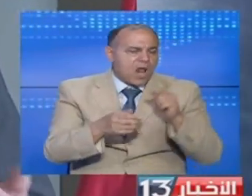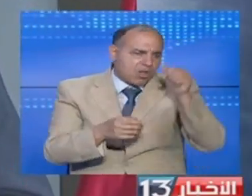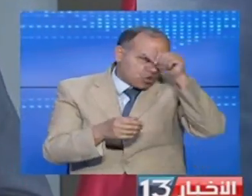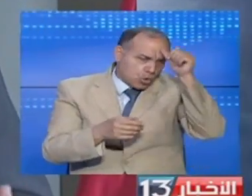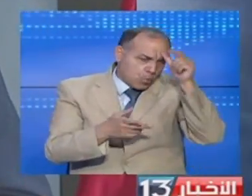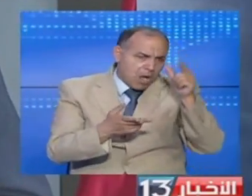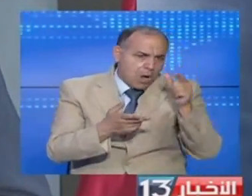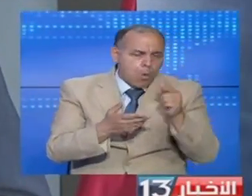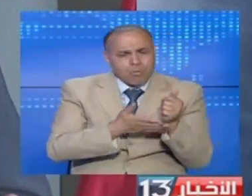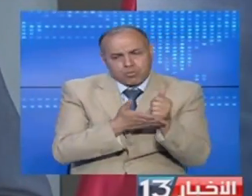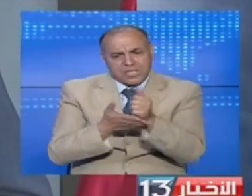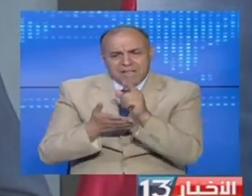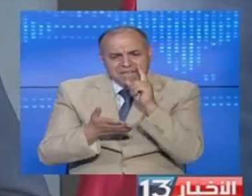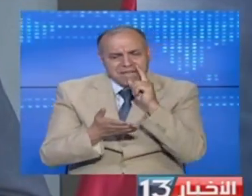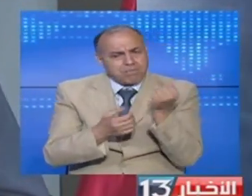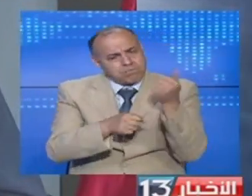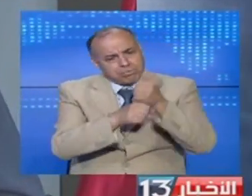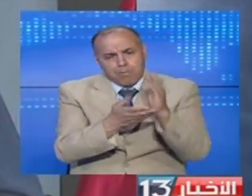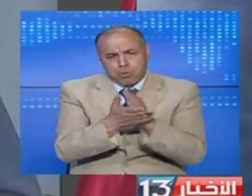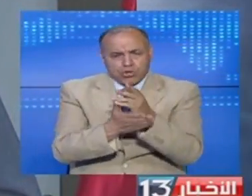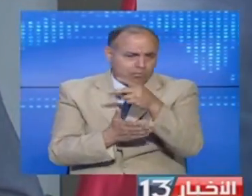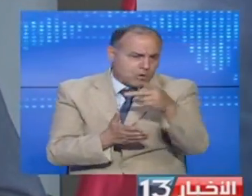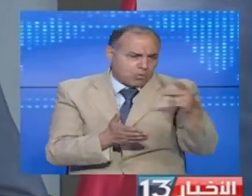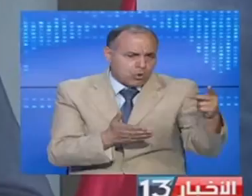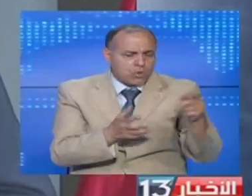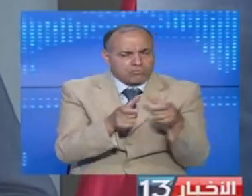ومساعدتهم على بعض